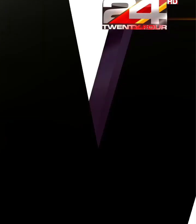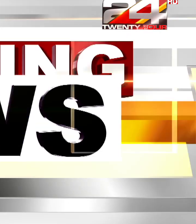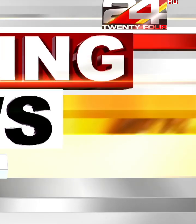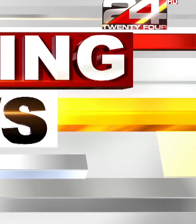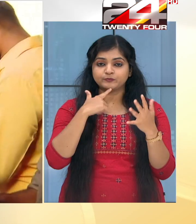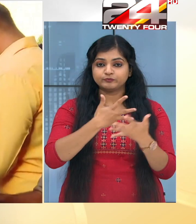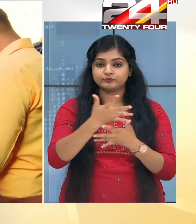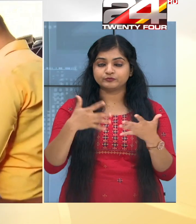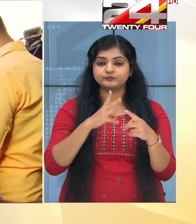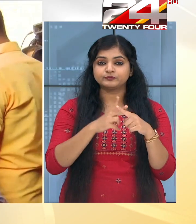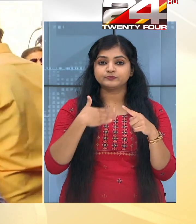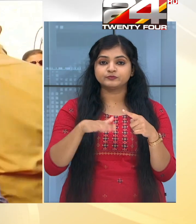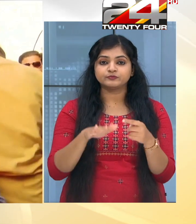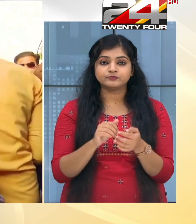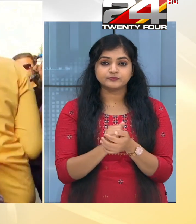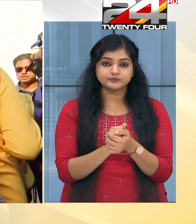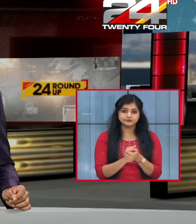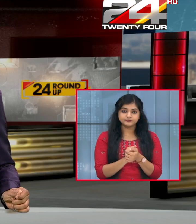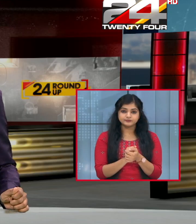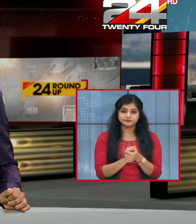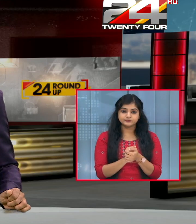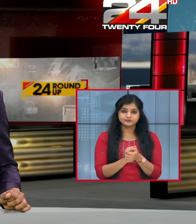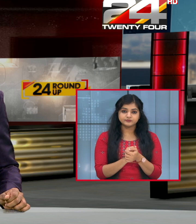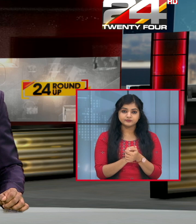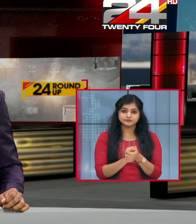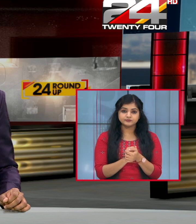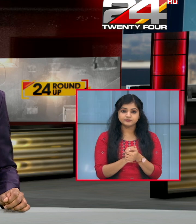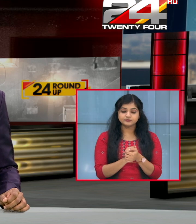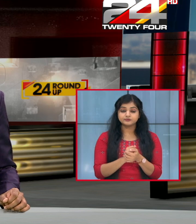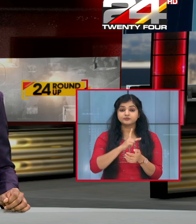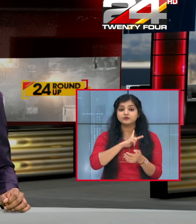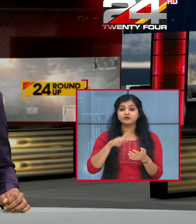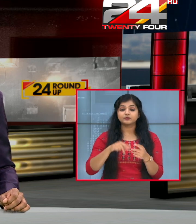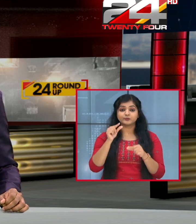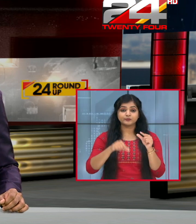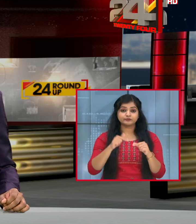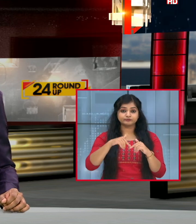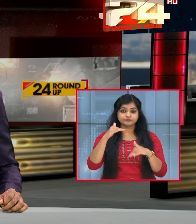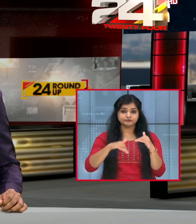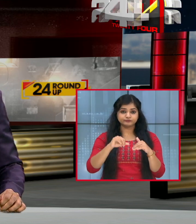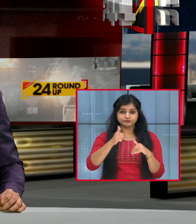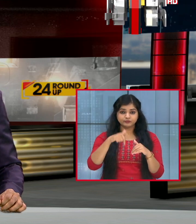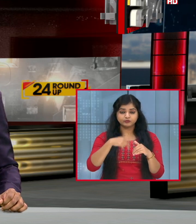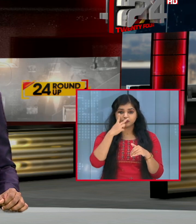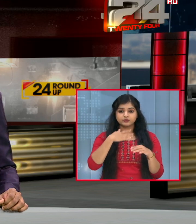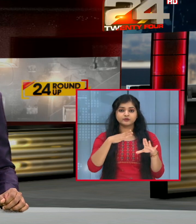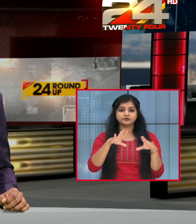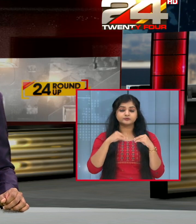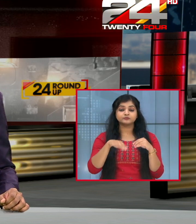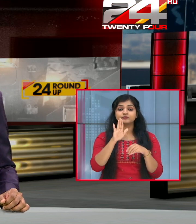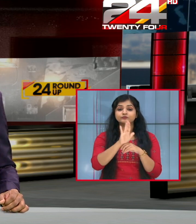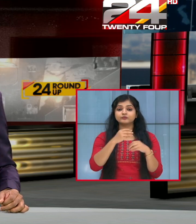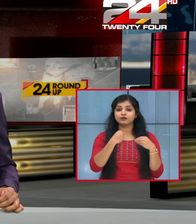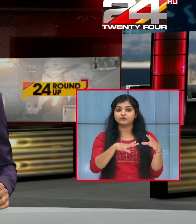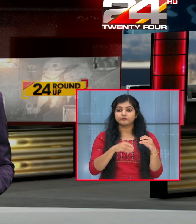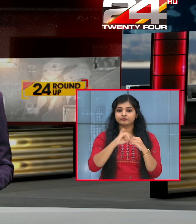തുടരുന്നത്. നിതിൻ അംബുജനാണ് ഡൽഹിയിൽ നിന്നും വിശദാംശങ്ങൾ നൽകിയത്. കർണാടകയിലെ ജനവിധി അംഗീകരിക്കുന്നുവെന്ന് കോൺഗ്രസ് വിട്ട് ബി